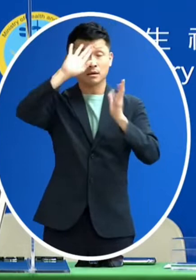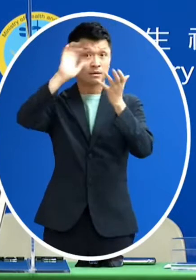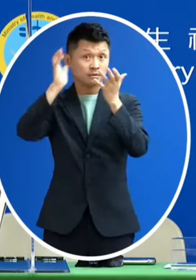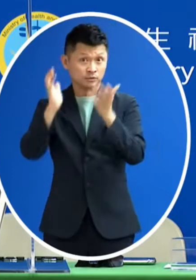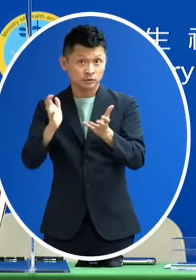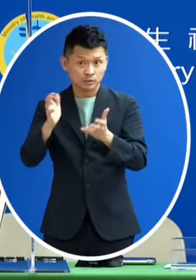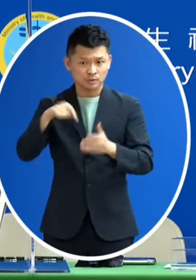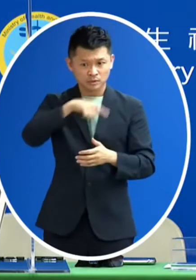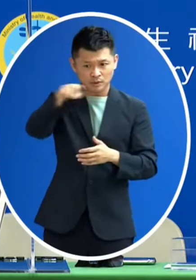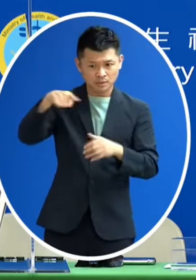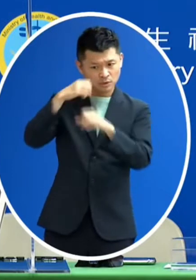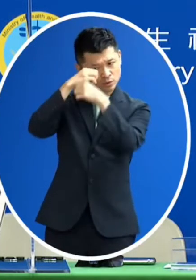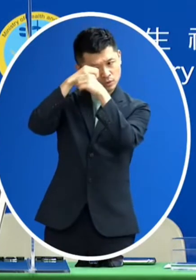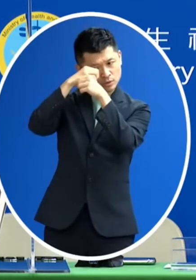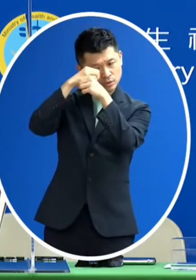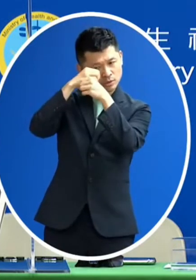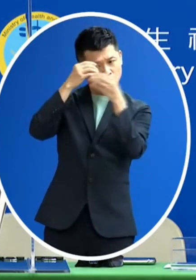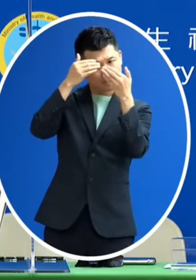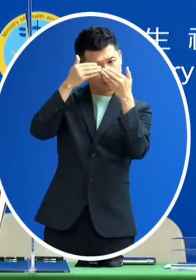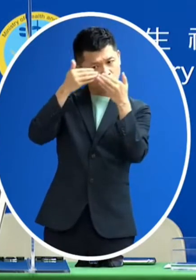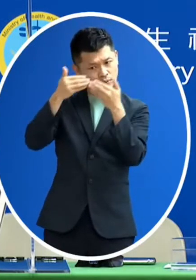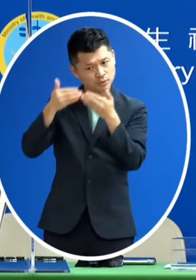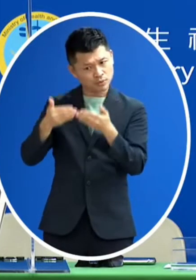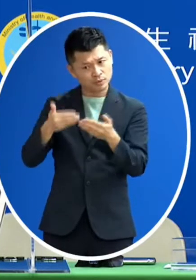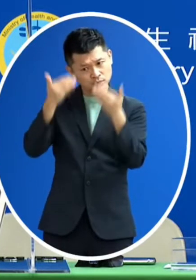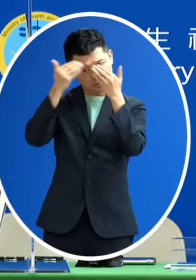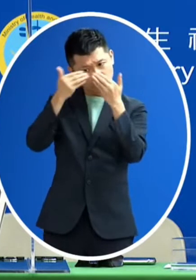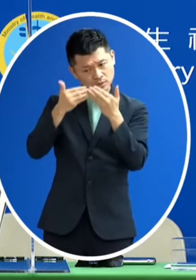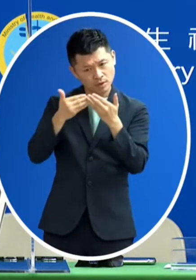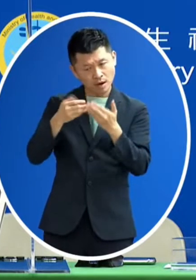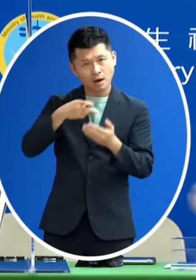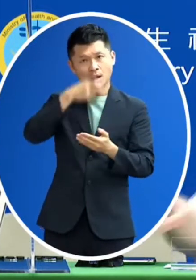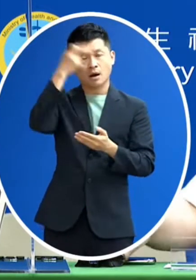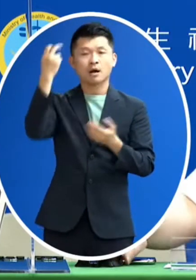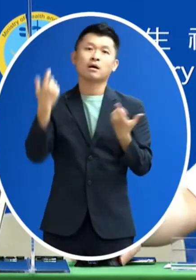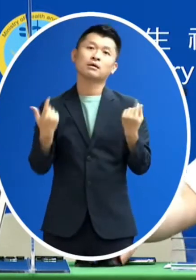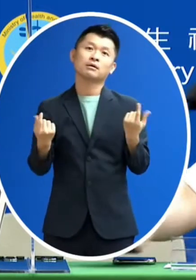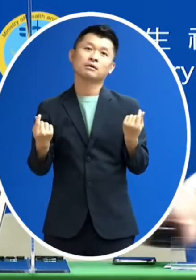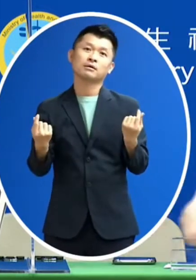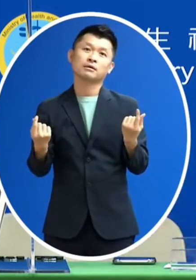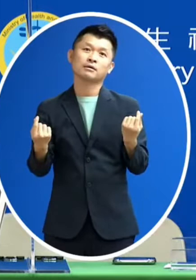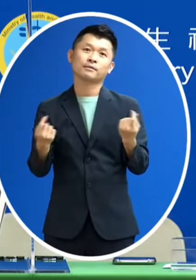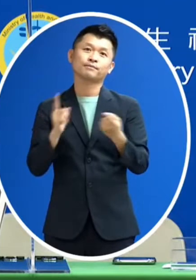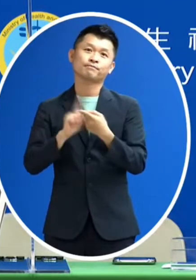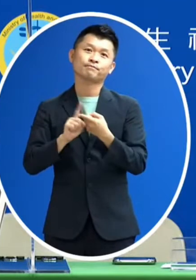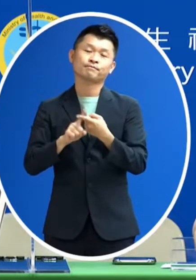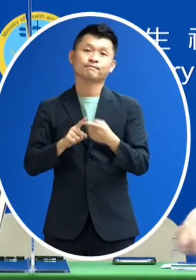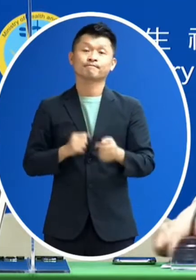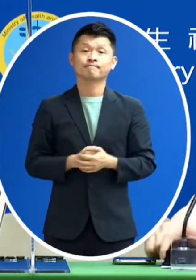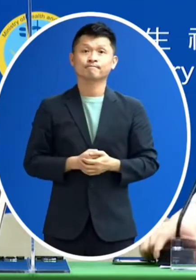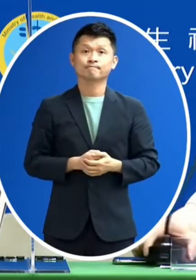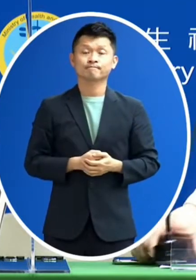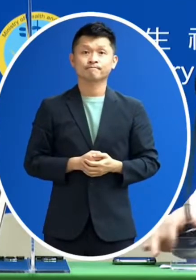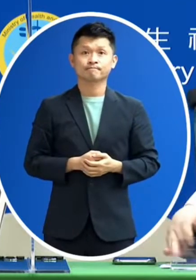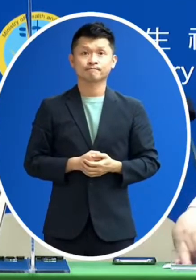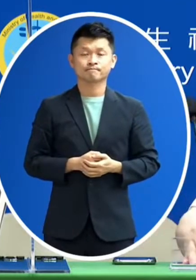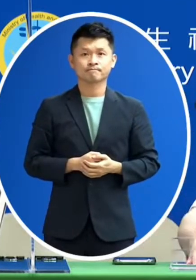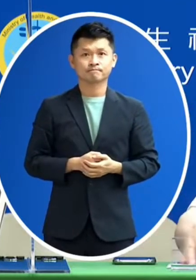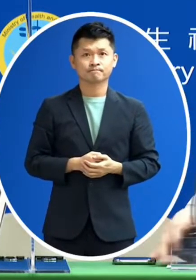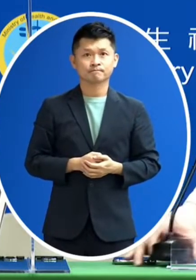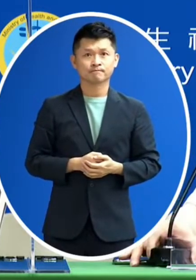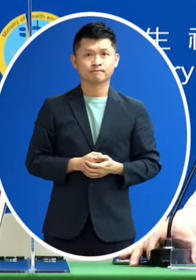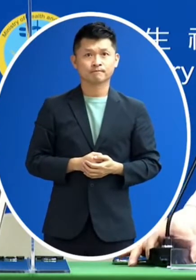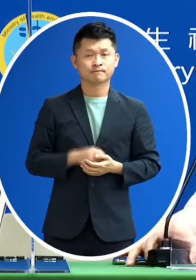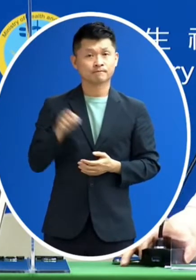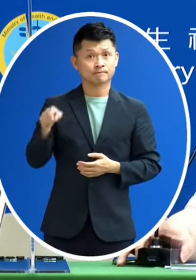有做了一些定序的结果也绝大多数都是这个 BA.2.3.7 没有错那只是说它是不是可能